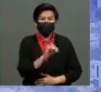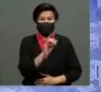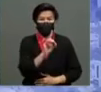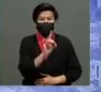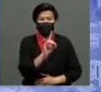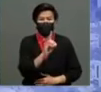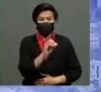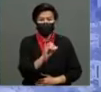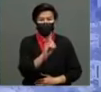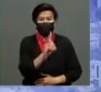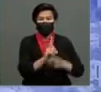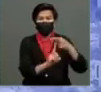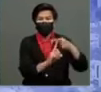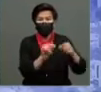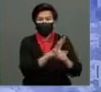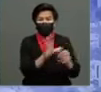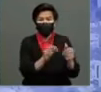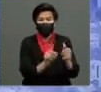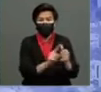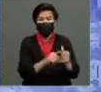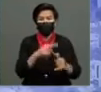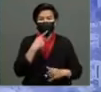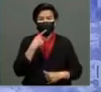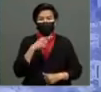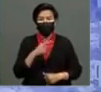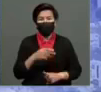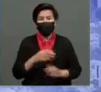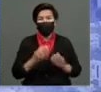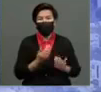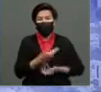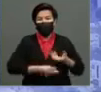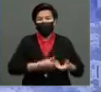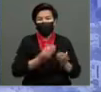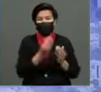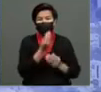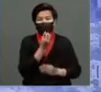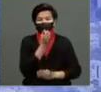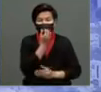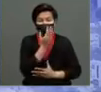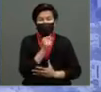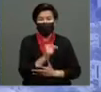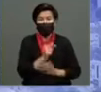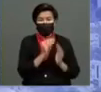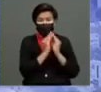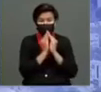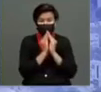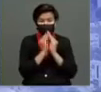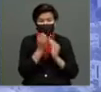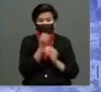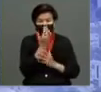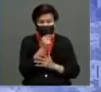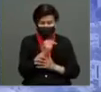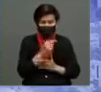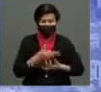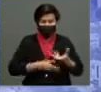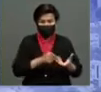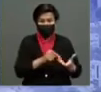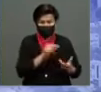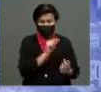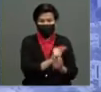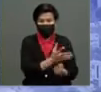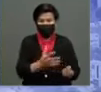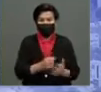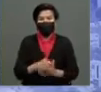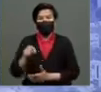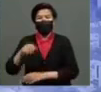จอที่ปากคลองตลาดเขตพระนครนะครับแล้วก็มีตัวเลข75ที่ตลาดชุมชนแออัดที่สี่แยกมห